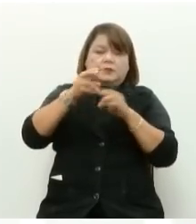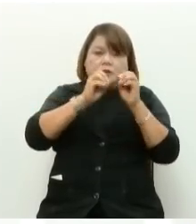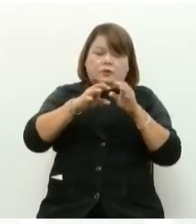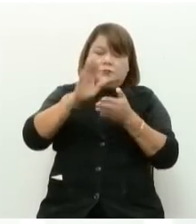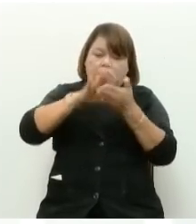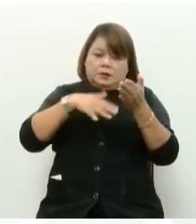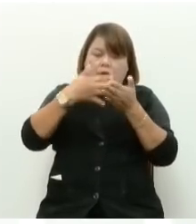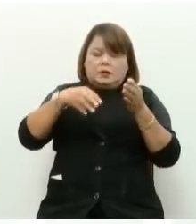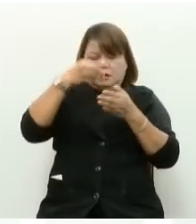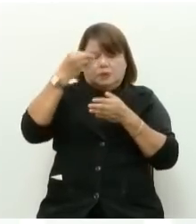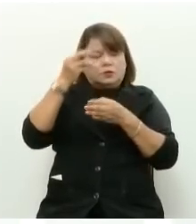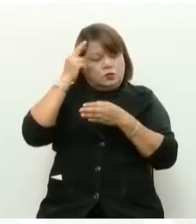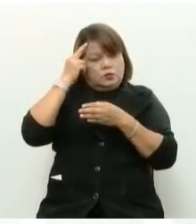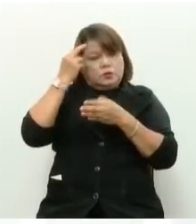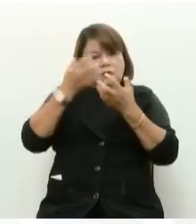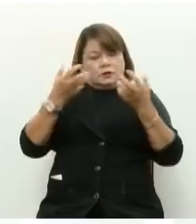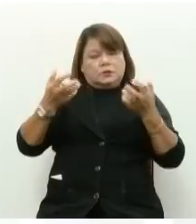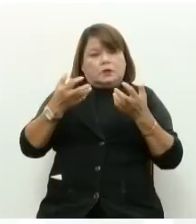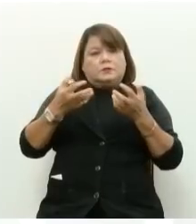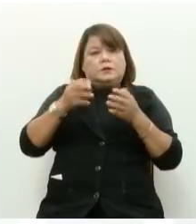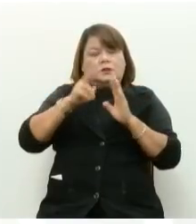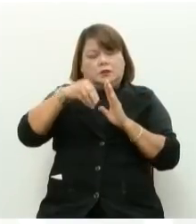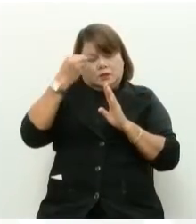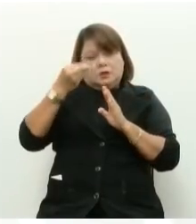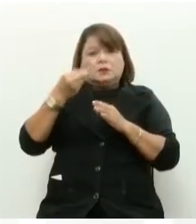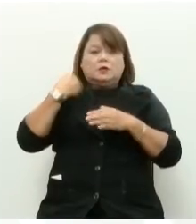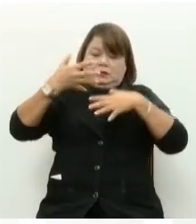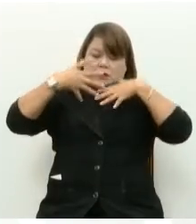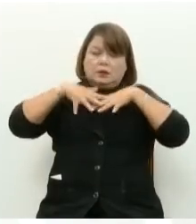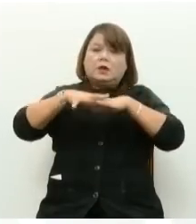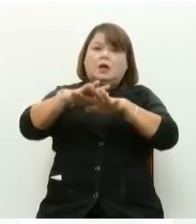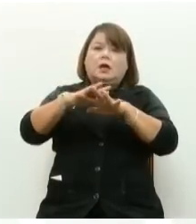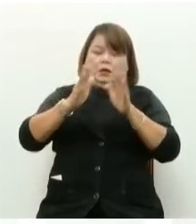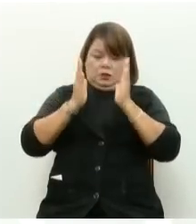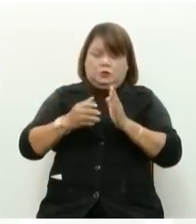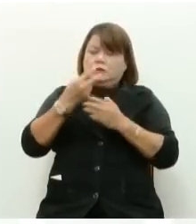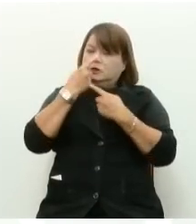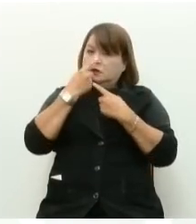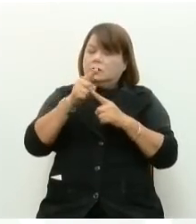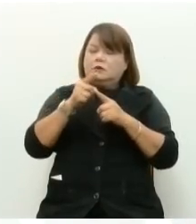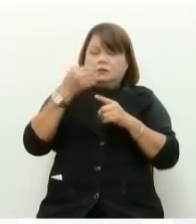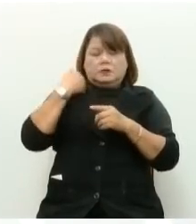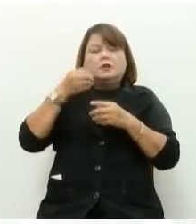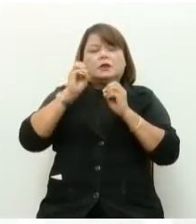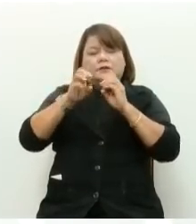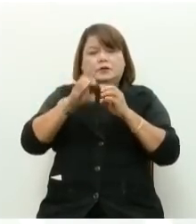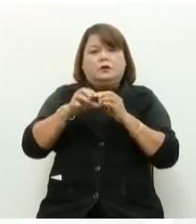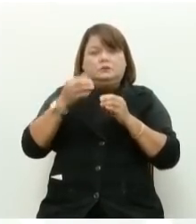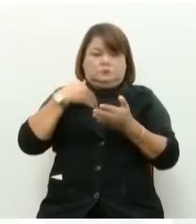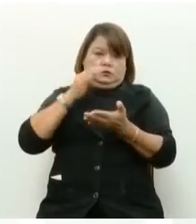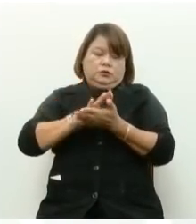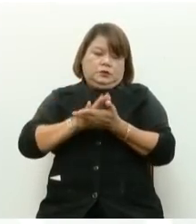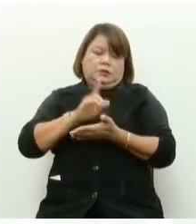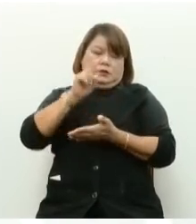จัดการเรียนรู้เน้นที่ผลลัพธ์ที่ผู้เรียนเกิดเครือข่ายหลายคนที่สะท้อนบอกว่าเกิดศาสตร์การสอนเลยนะโรงเรียนหนึ่งมี